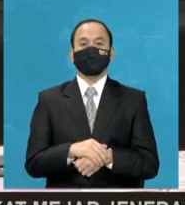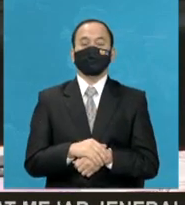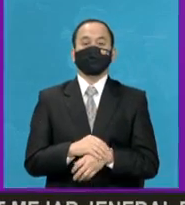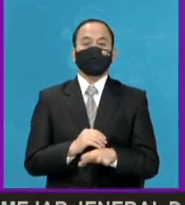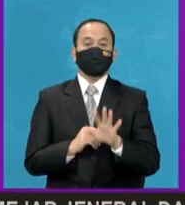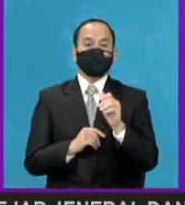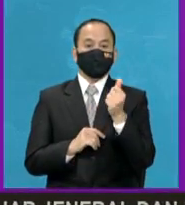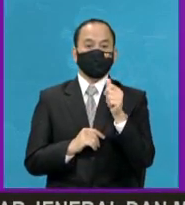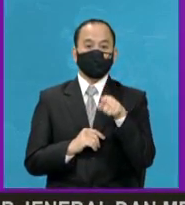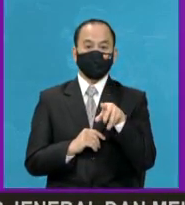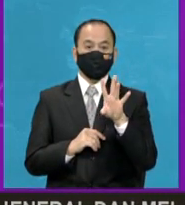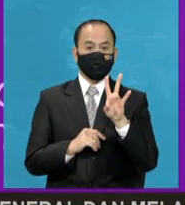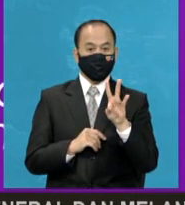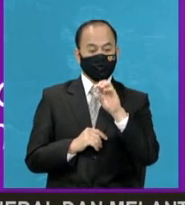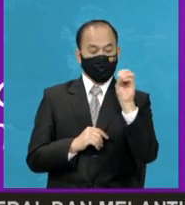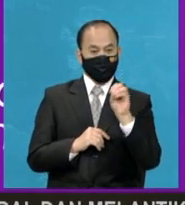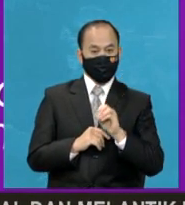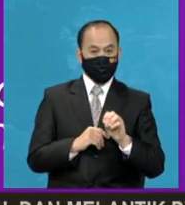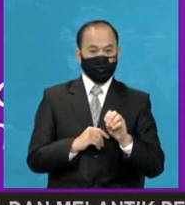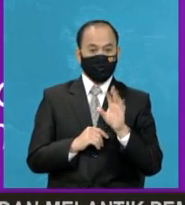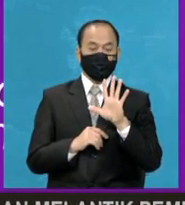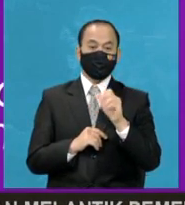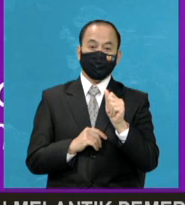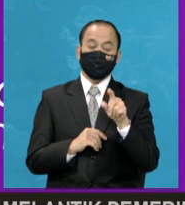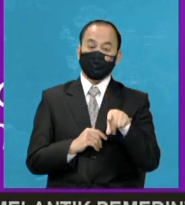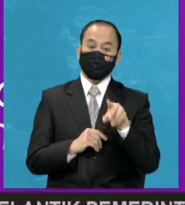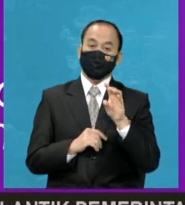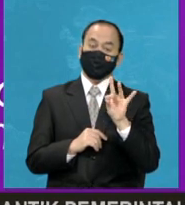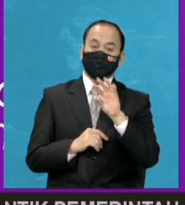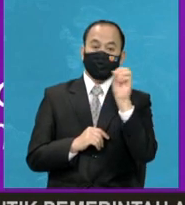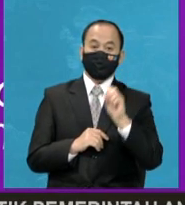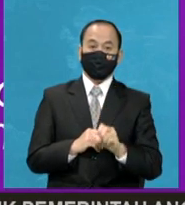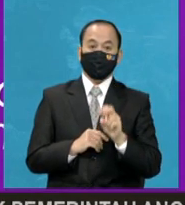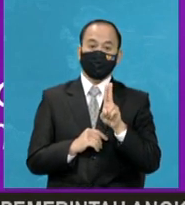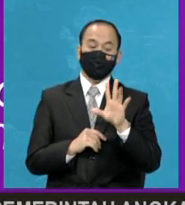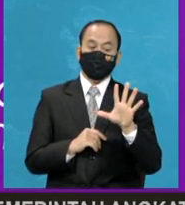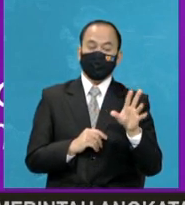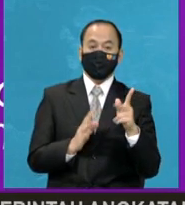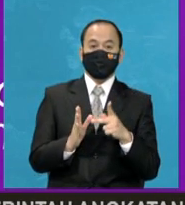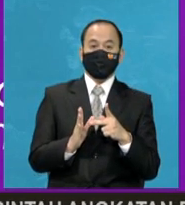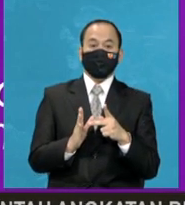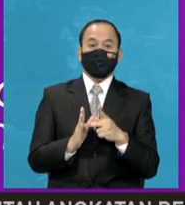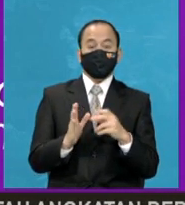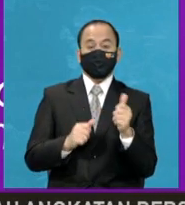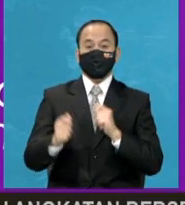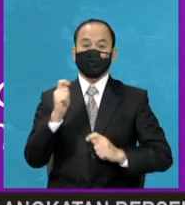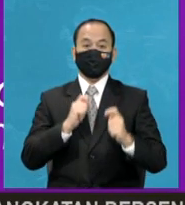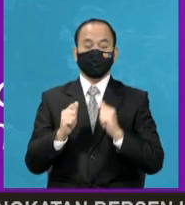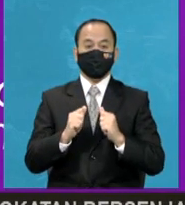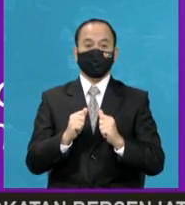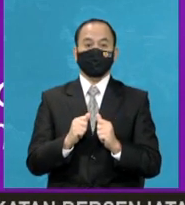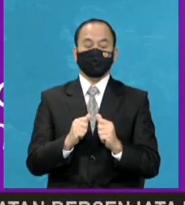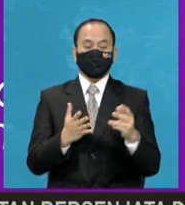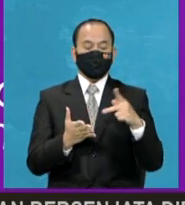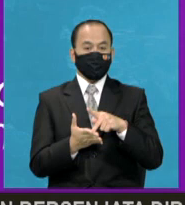sebanyak 10 point lapan peratus dimana 255cc aktif sedang ditempatkan di pusat-pusat